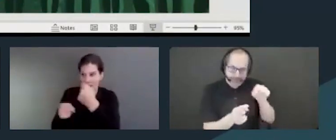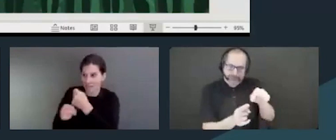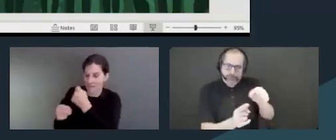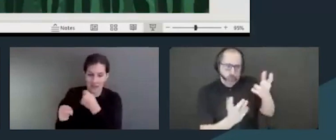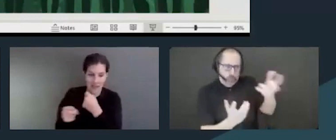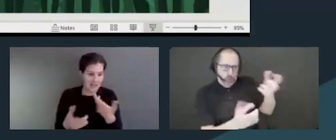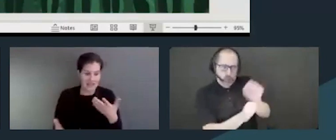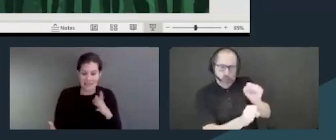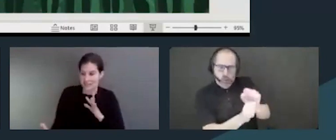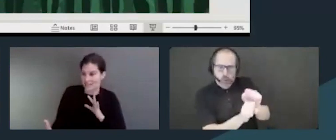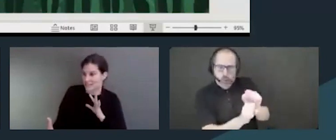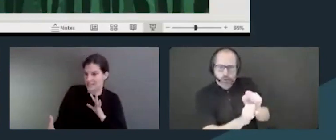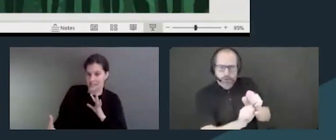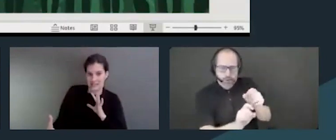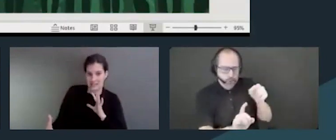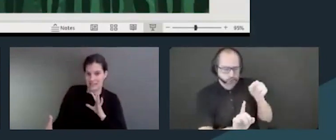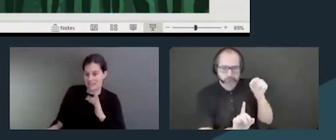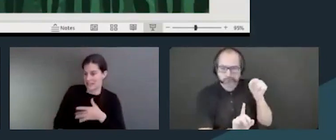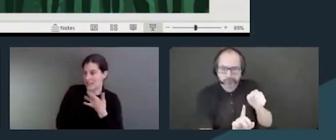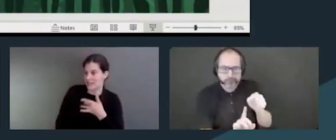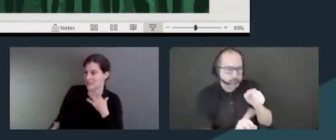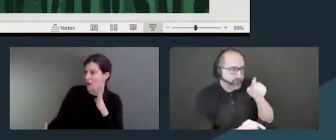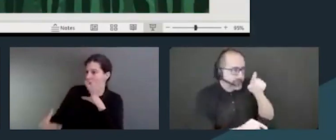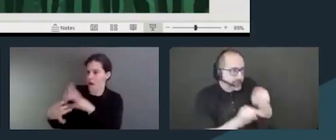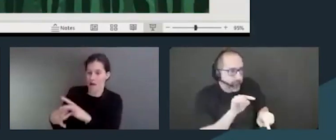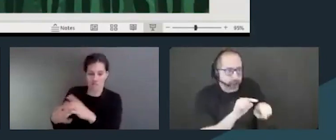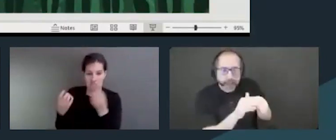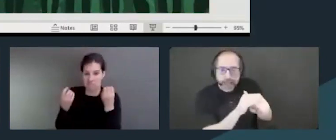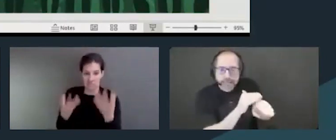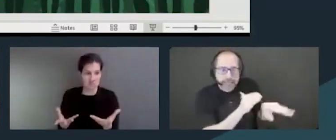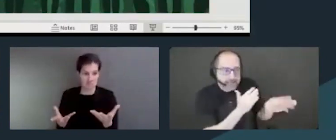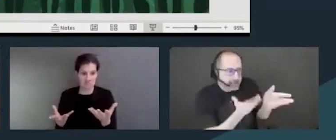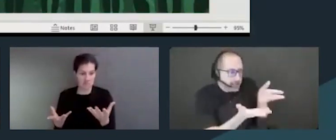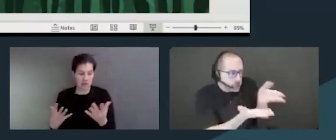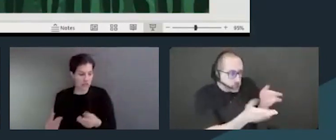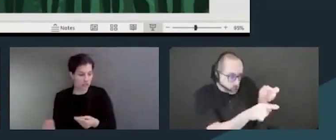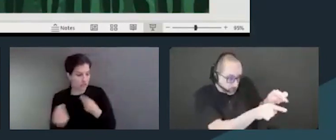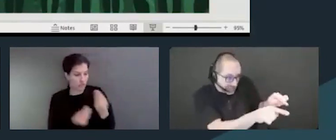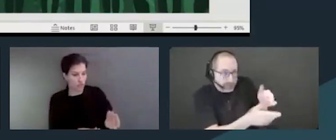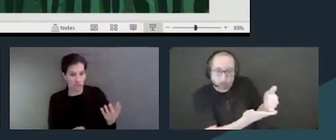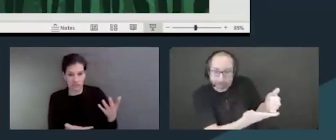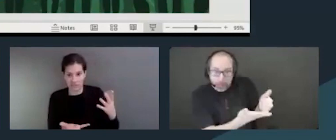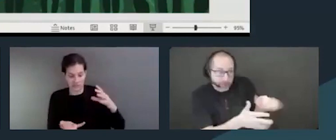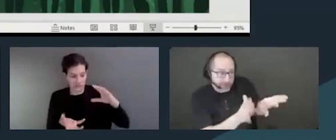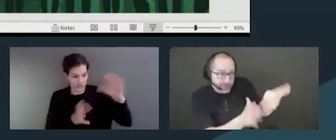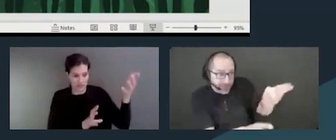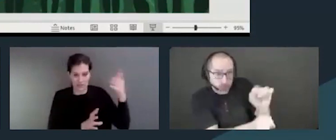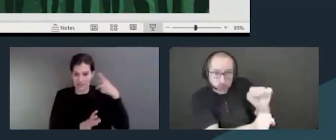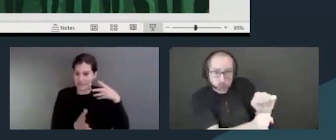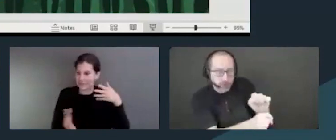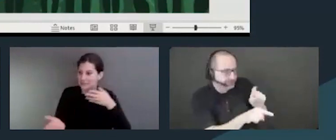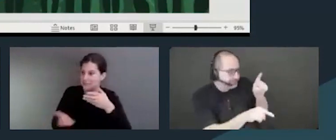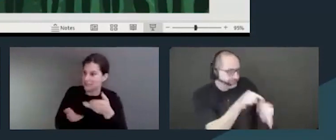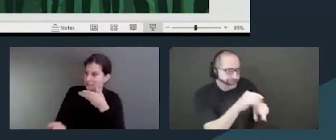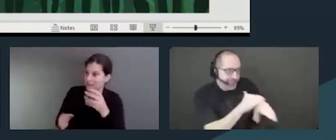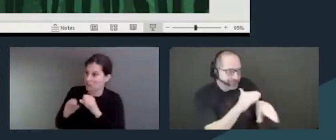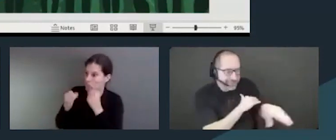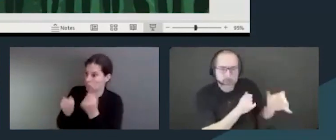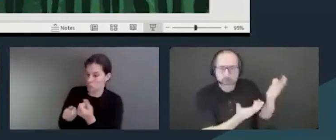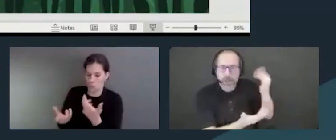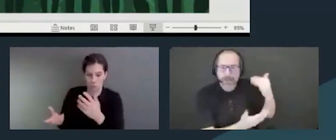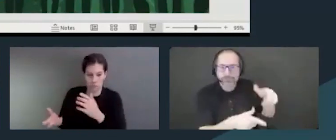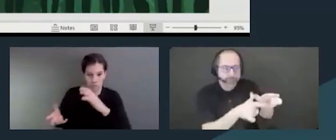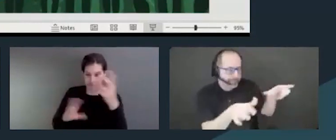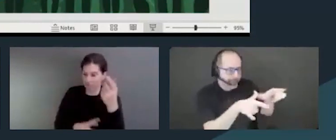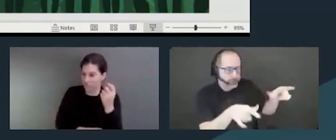pourront pas avoir accès aux services pour justement trouver le travail qu'ils recherchent. Et donc,